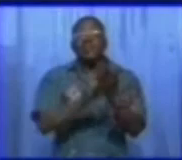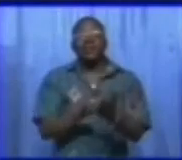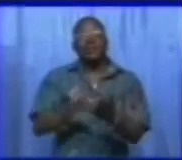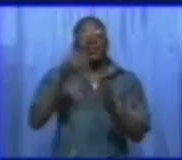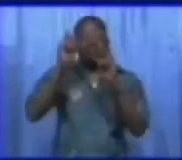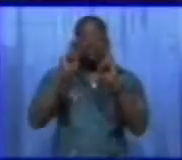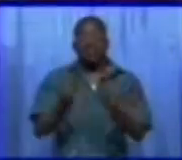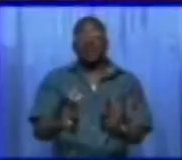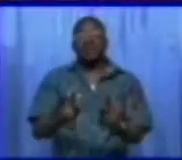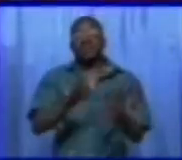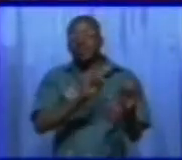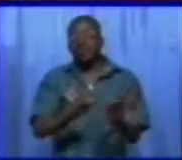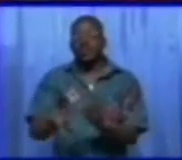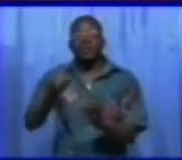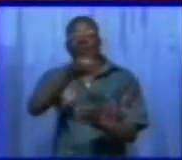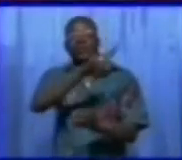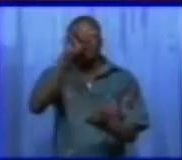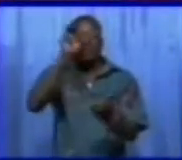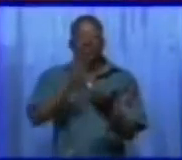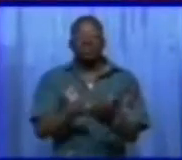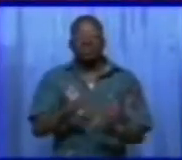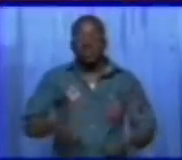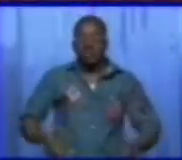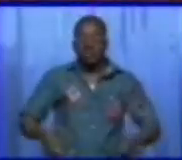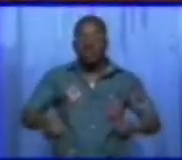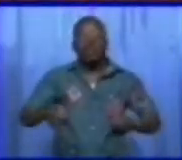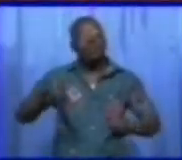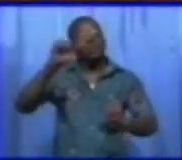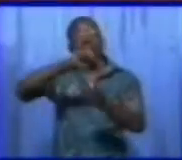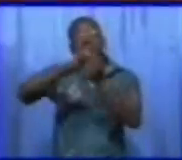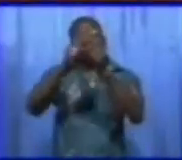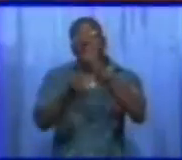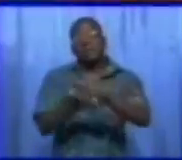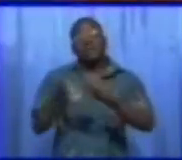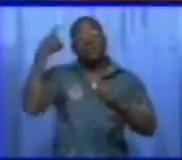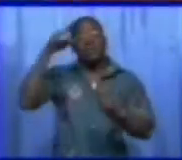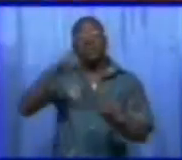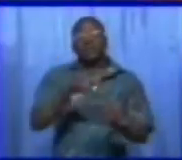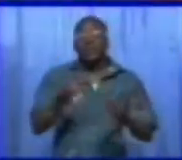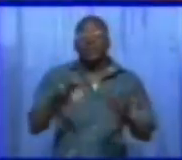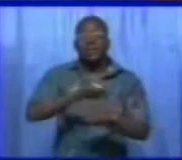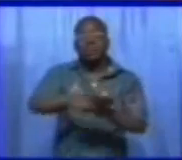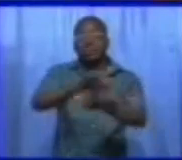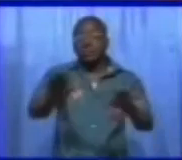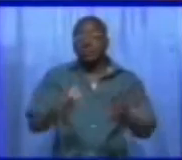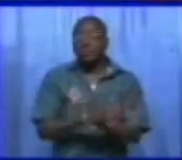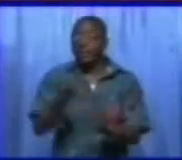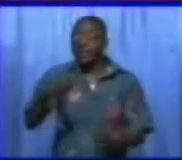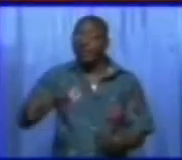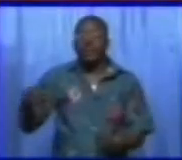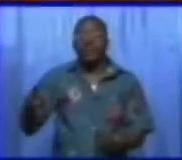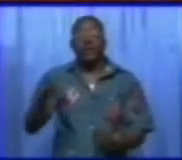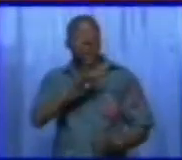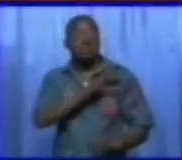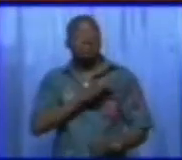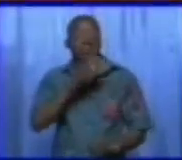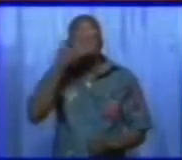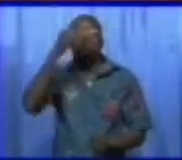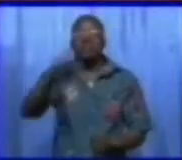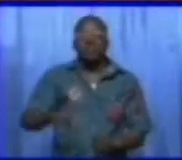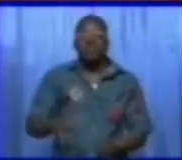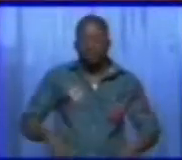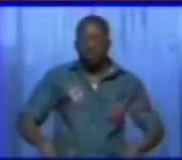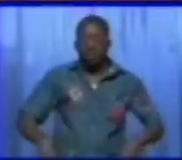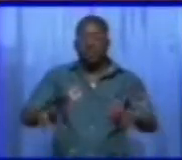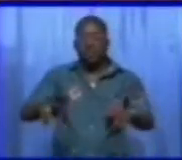prévenus, l'opération 100 000 charrues, le détournement des destinations des espaces verts et les mauvais comportements des usagers de la route ont